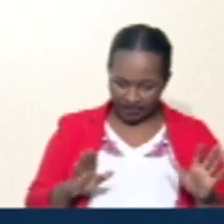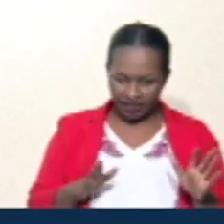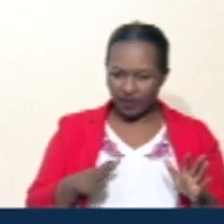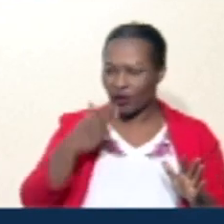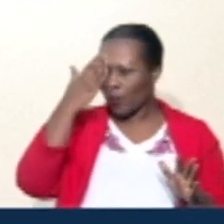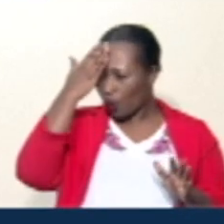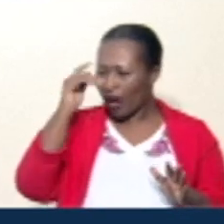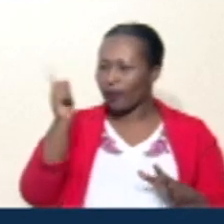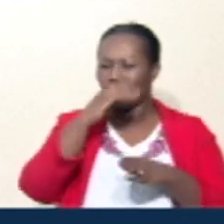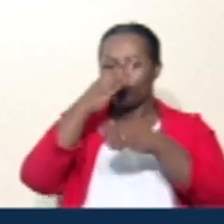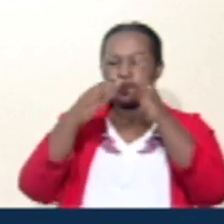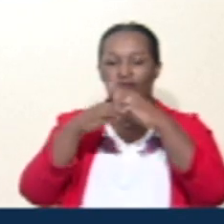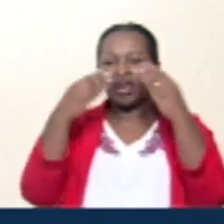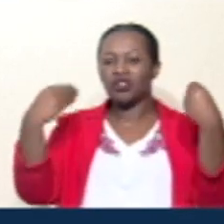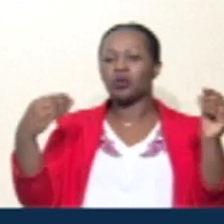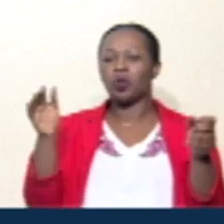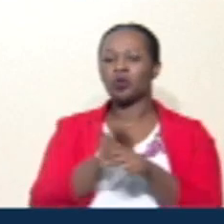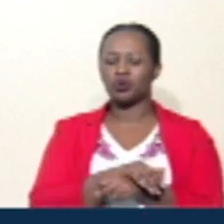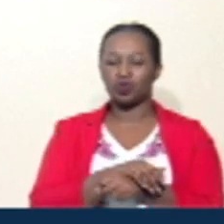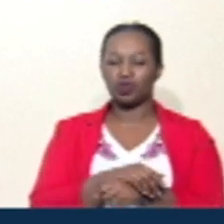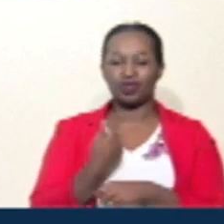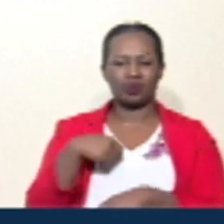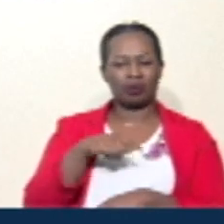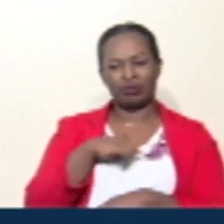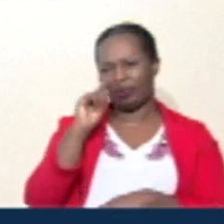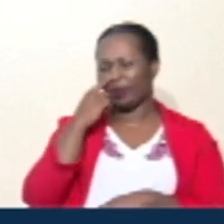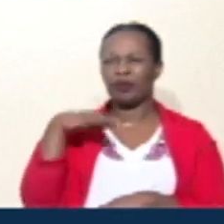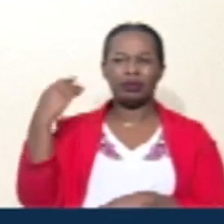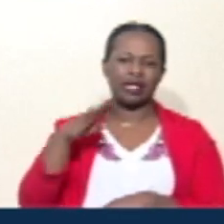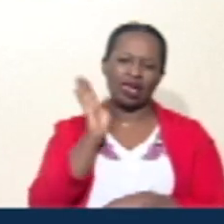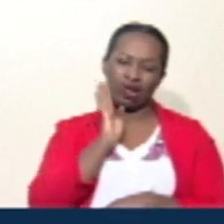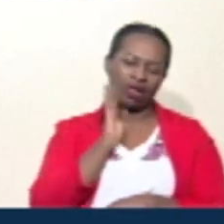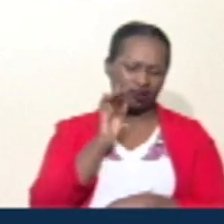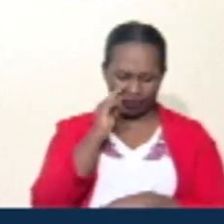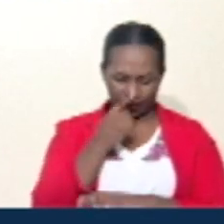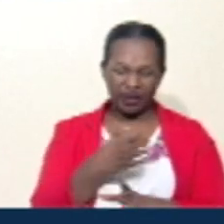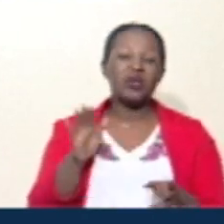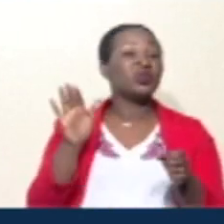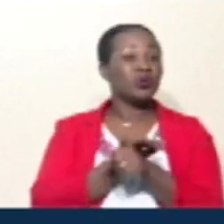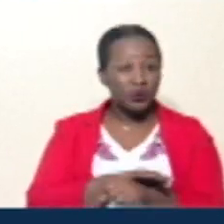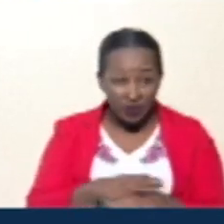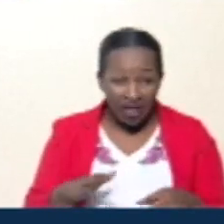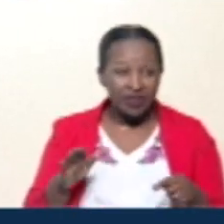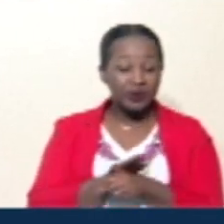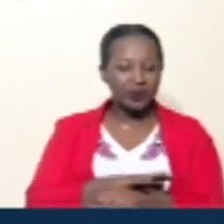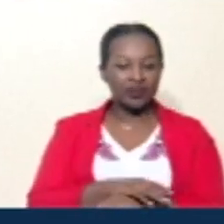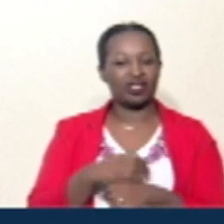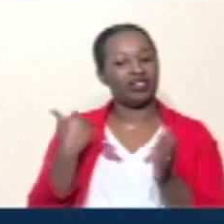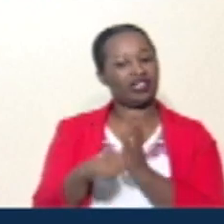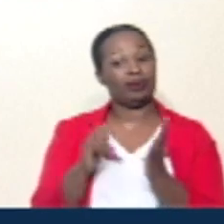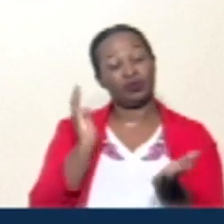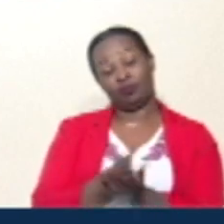kuki batatwubakira ngo isoko ngo ryuzure? Turarambiwe kubeshwa kabisa ngo rizuzura. Ni ikibazo